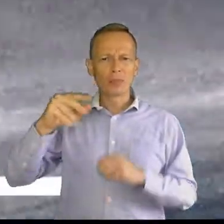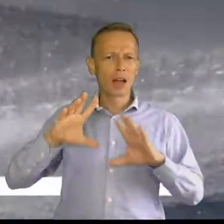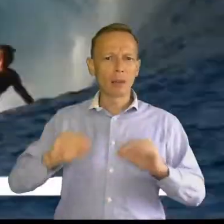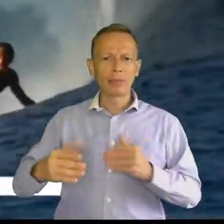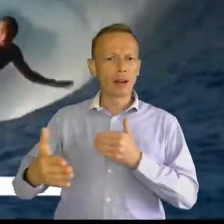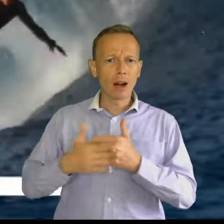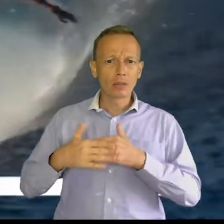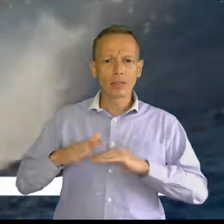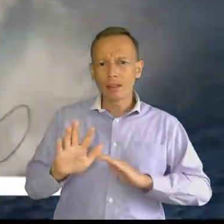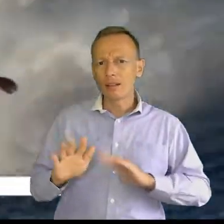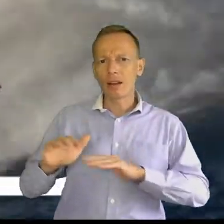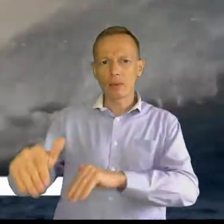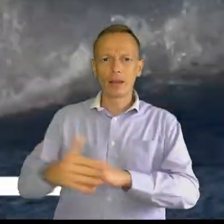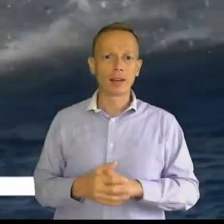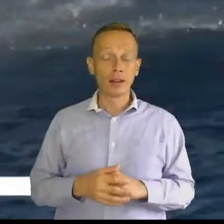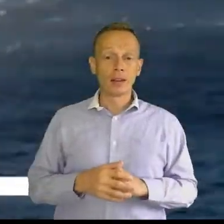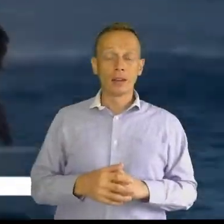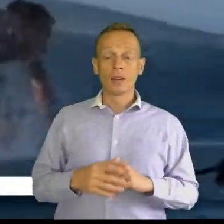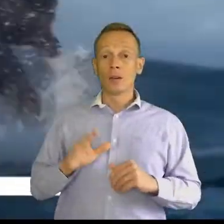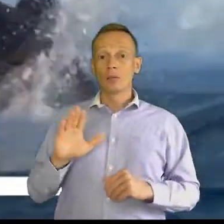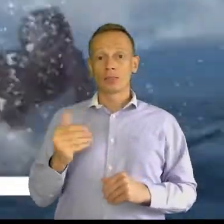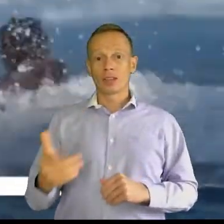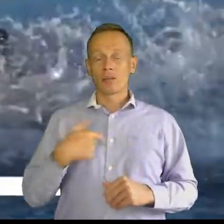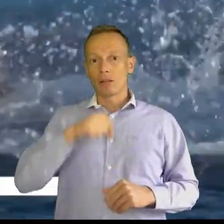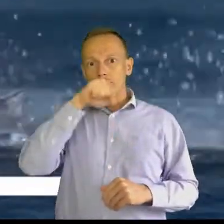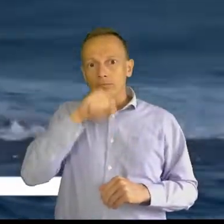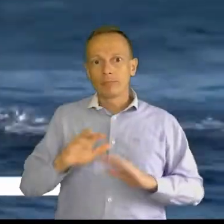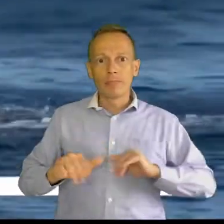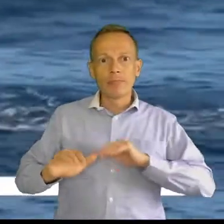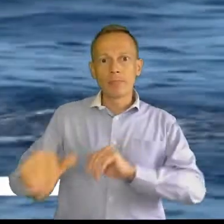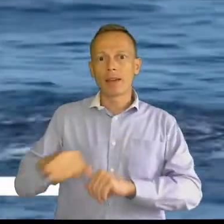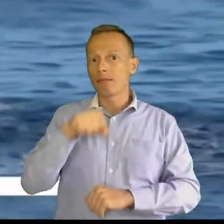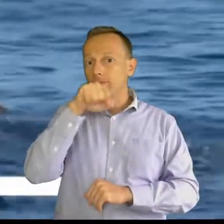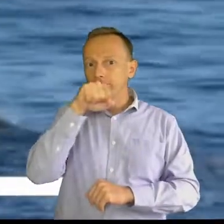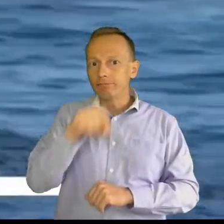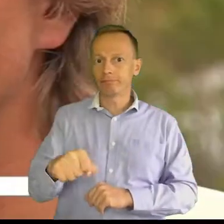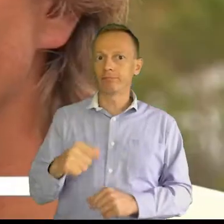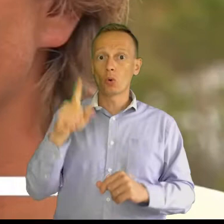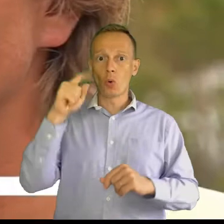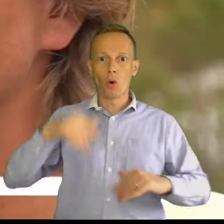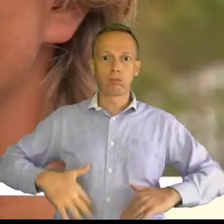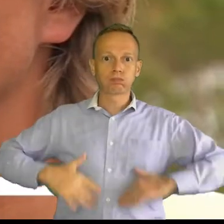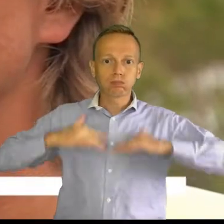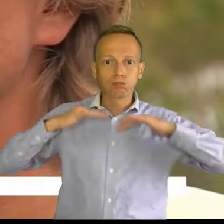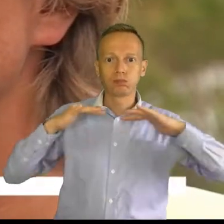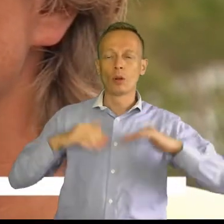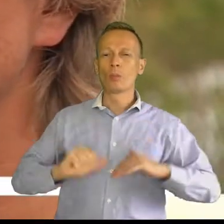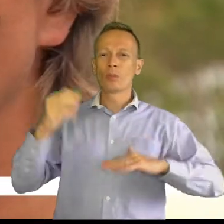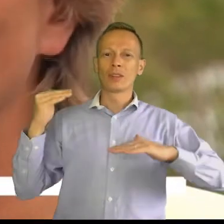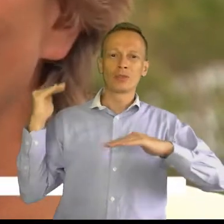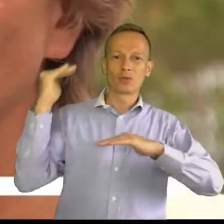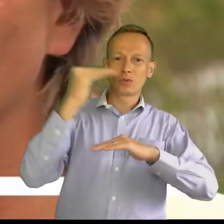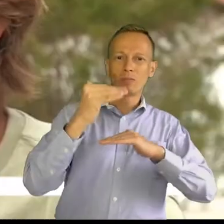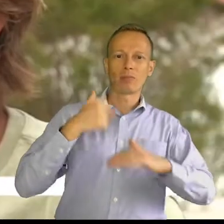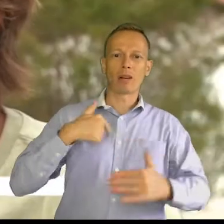Depuis tout petit, on habitait toujours proche de la mer. Et donc voilà, j'adore la mer, j'adore être